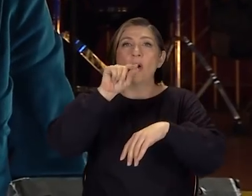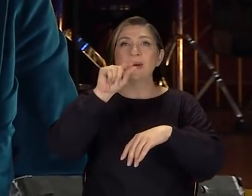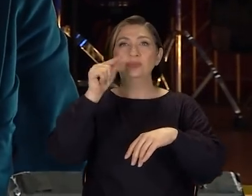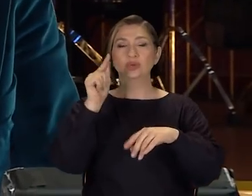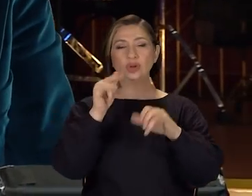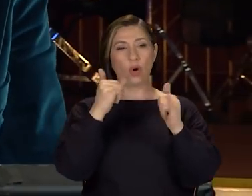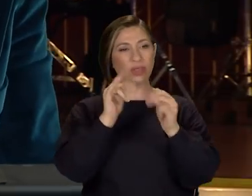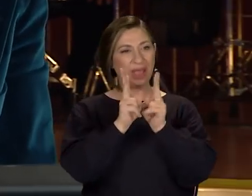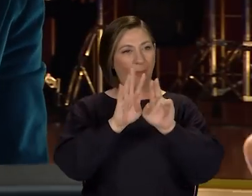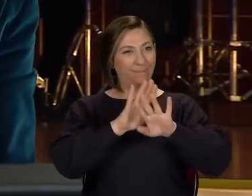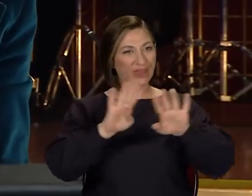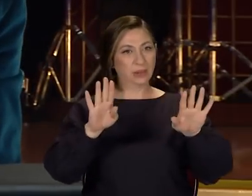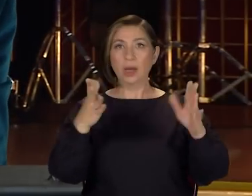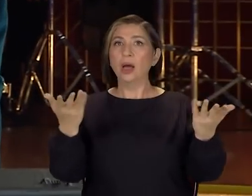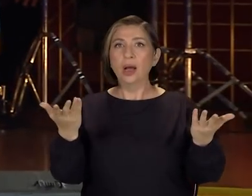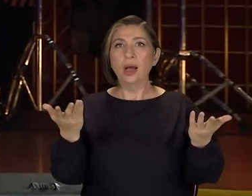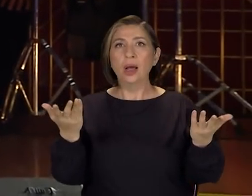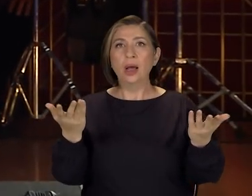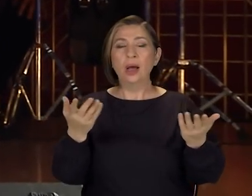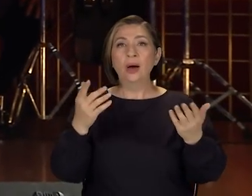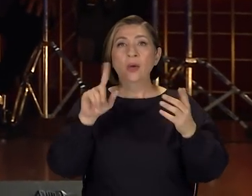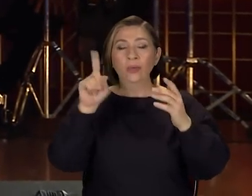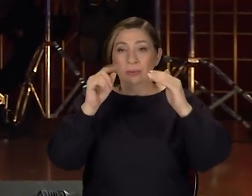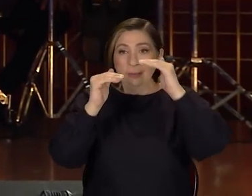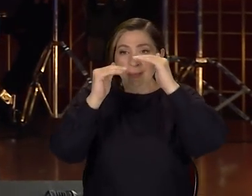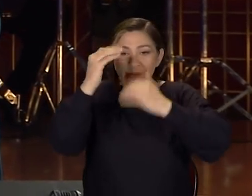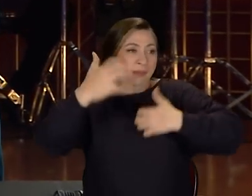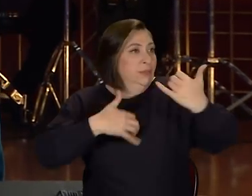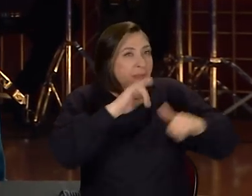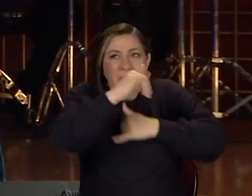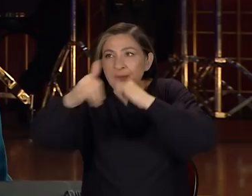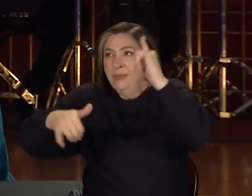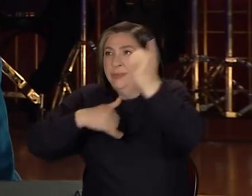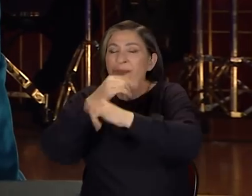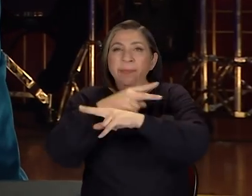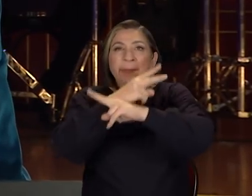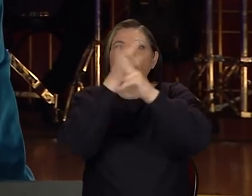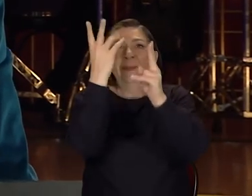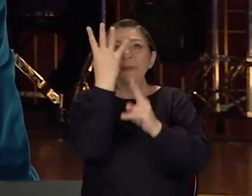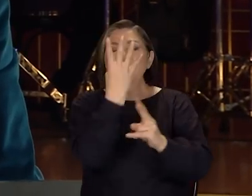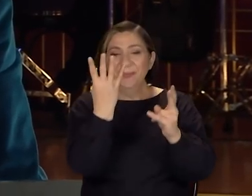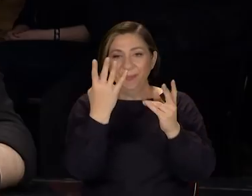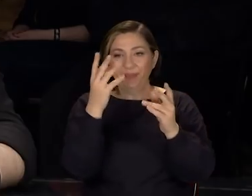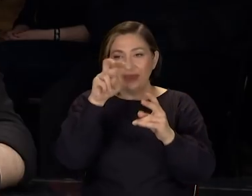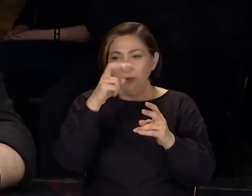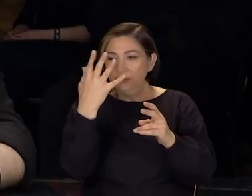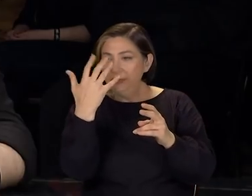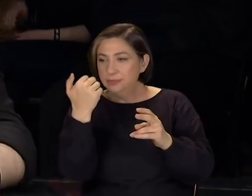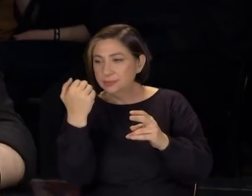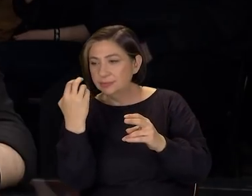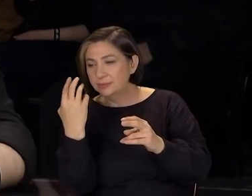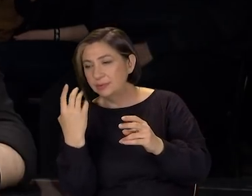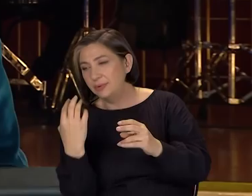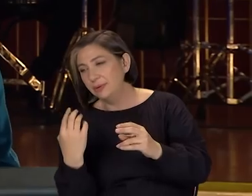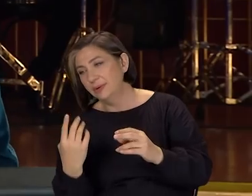diyelim ki oyunun bitti. Ne yapacağız? O 10 sayısına çıkmış olan adrenalin sabah 4'e kadar 8, aynen, 6, evet, 5, aynen. 4 diye